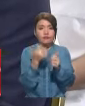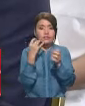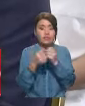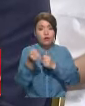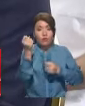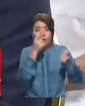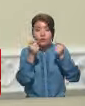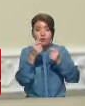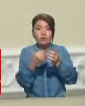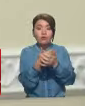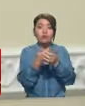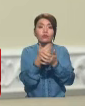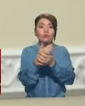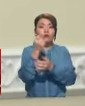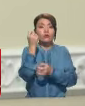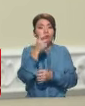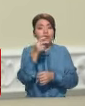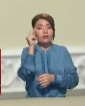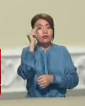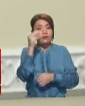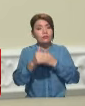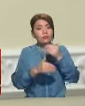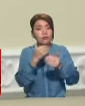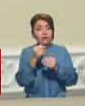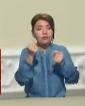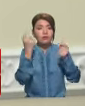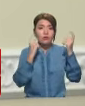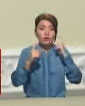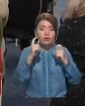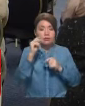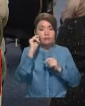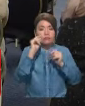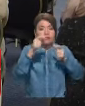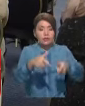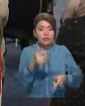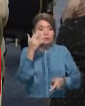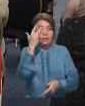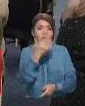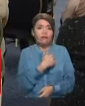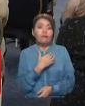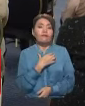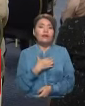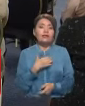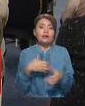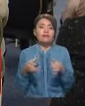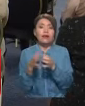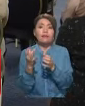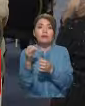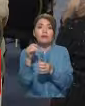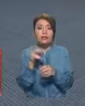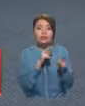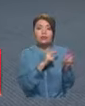любознательны. У них есть стимул хорошо учиться и поступать в вузы по образовательным грантам. И важно, что партия «Аманат» держит на